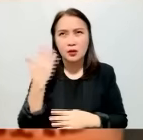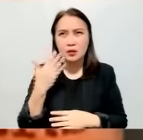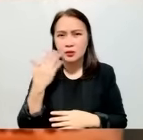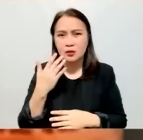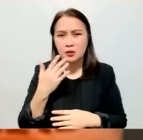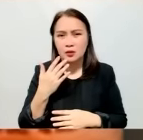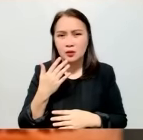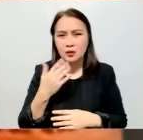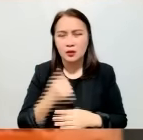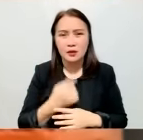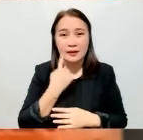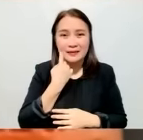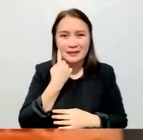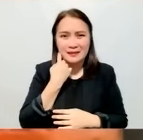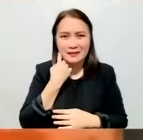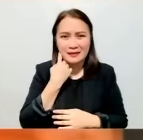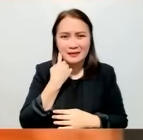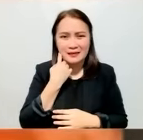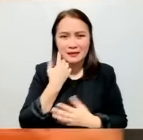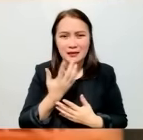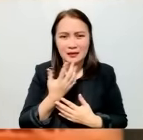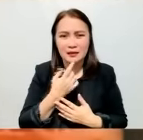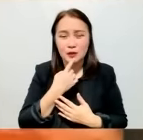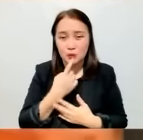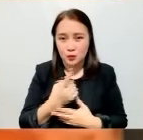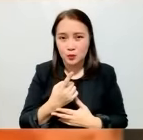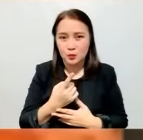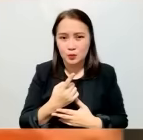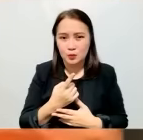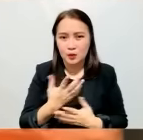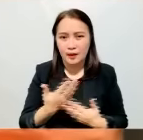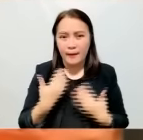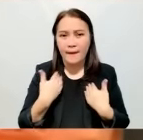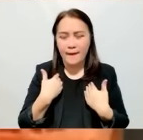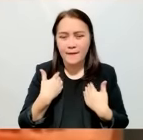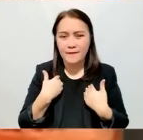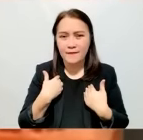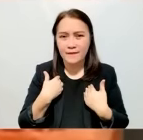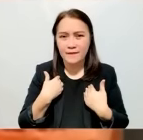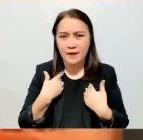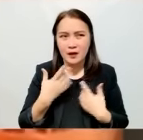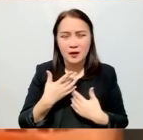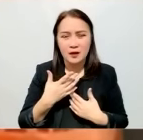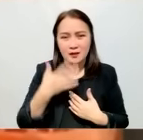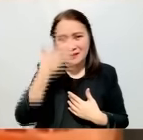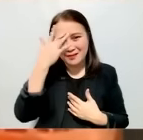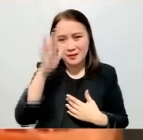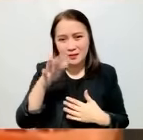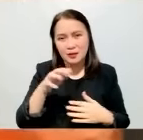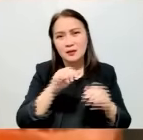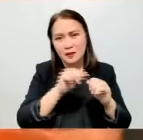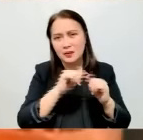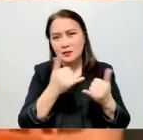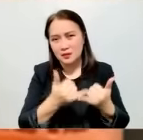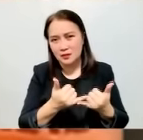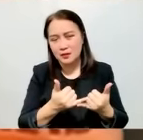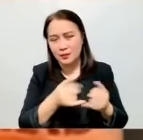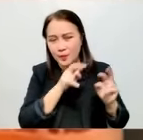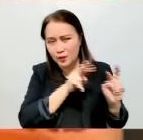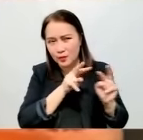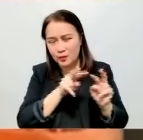recently na halata talaga na mayroong mga intelligence agents na sumusunod at nagmamatsubad.